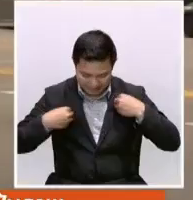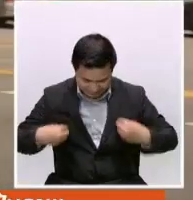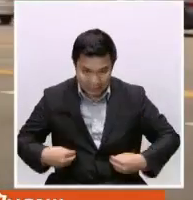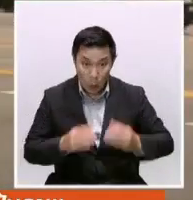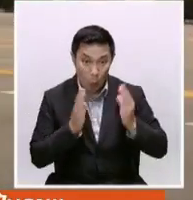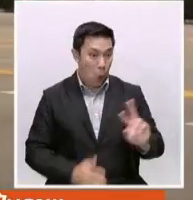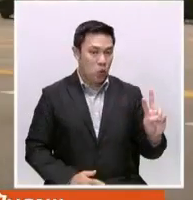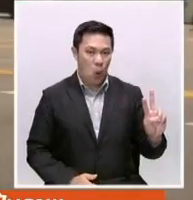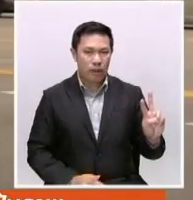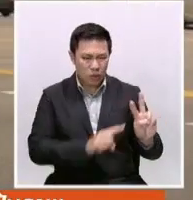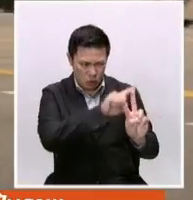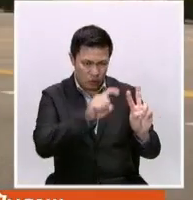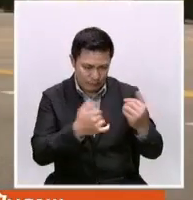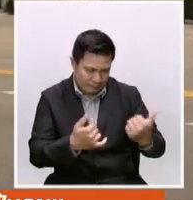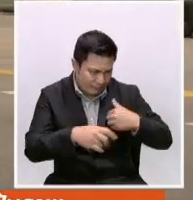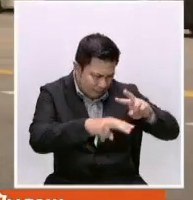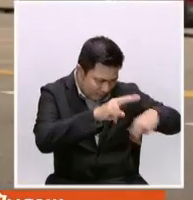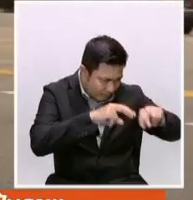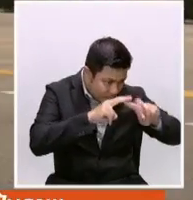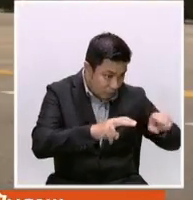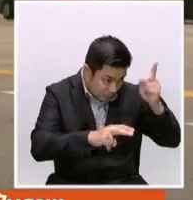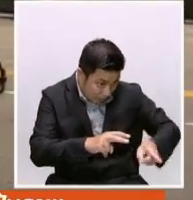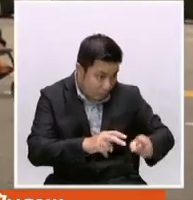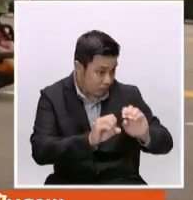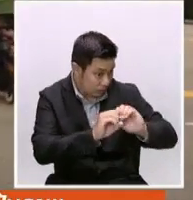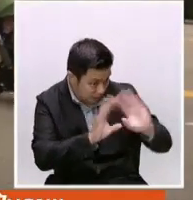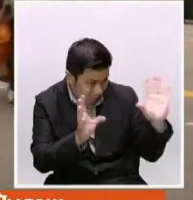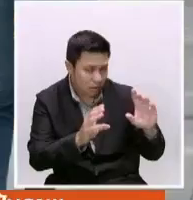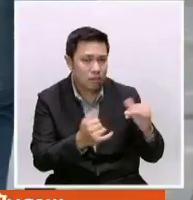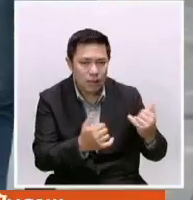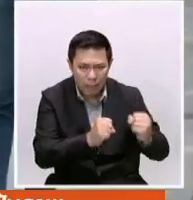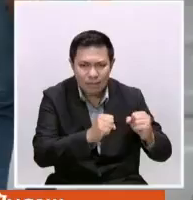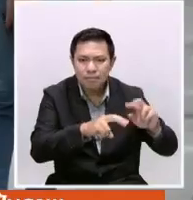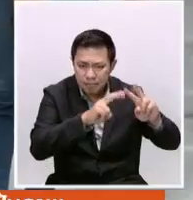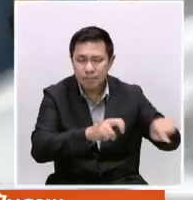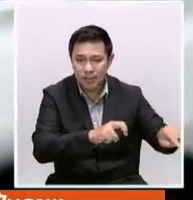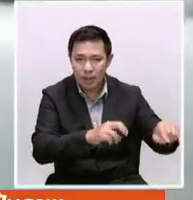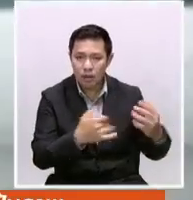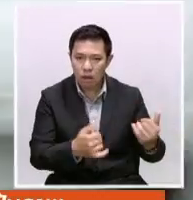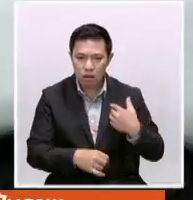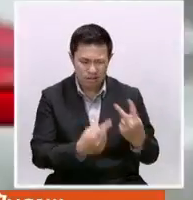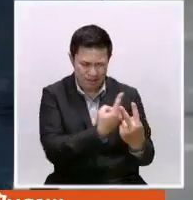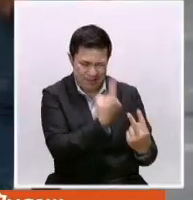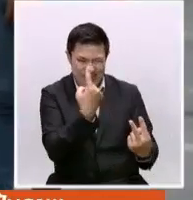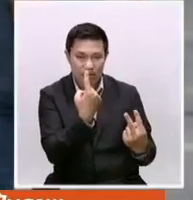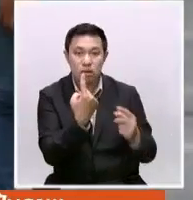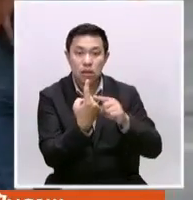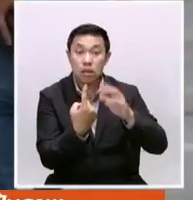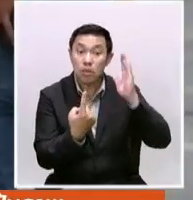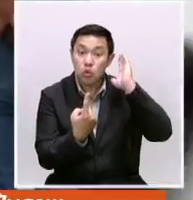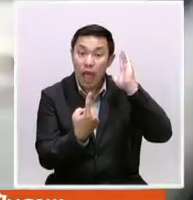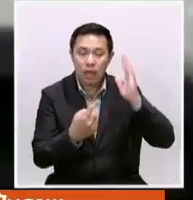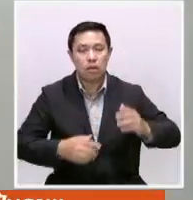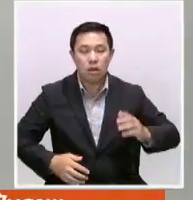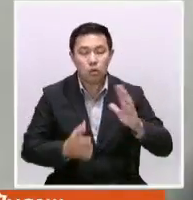จวินิจฉัยอย่างละเอียดอยู่นะครับเพื่อยืนยันว่าติดเชื้อฝีดาดลิงหรือไม่1ใน2เคสนี้ที่ต้องสงสัยนะครับเป็นชาวเกา